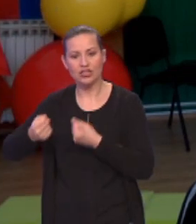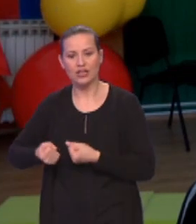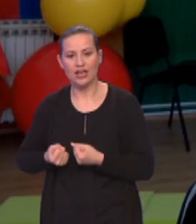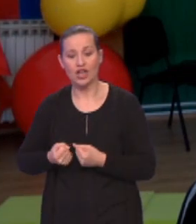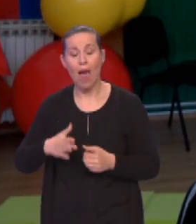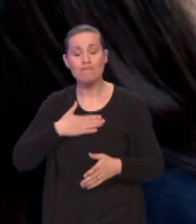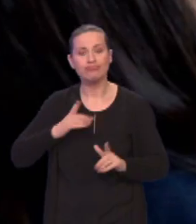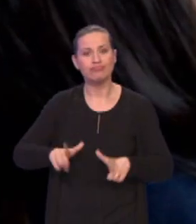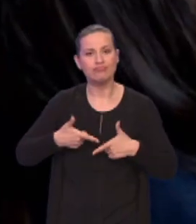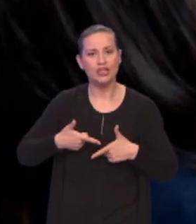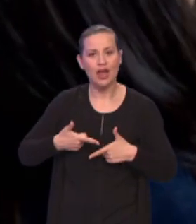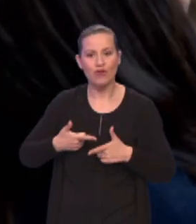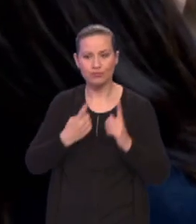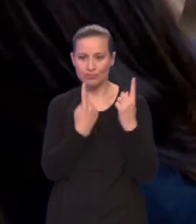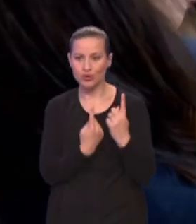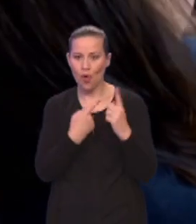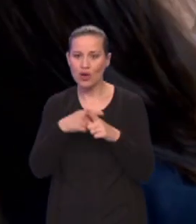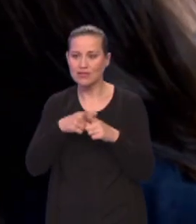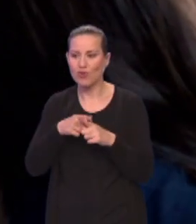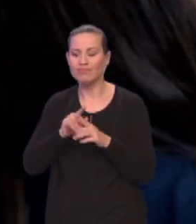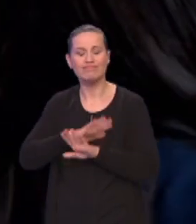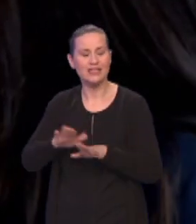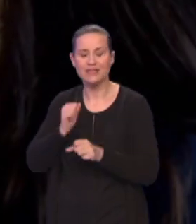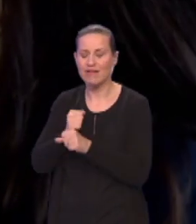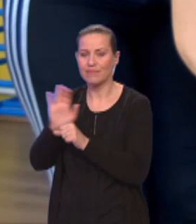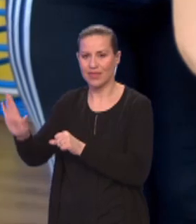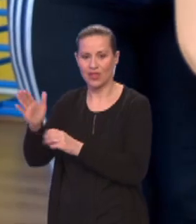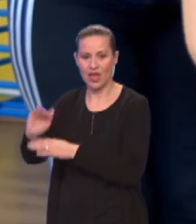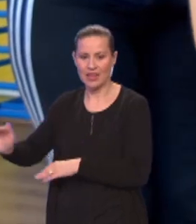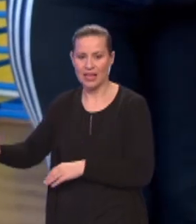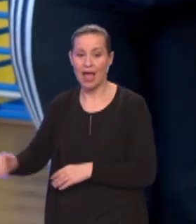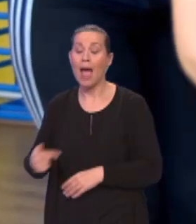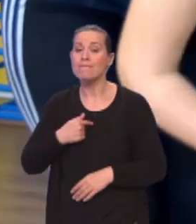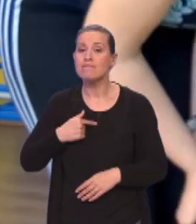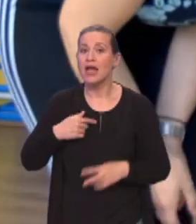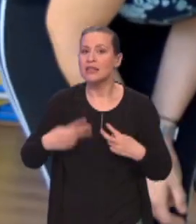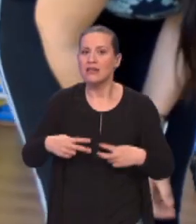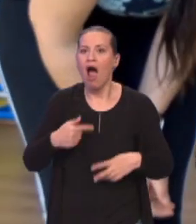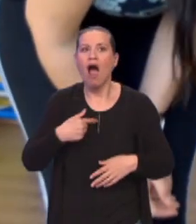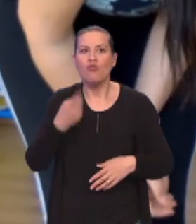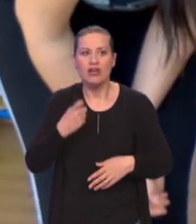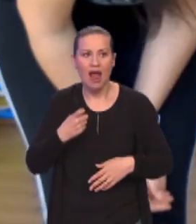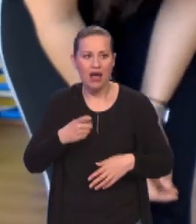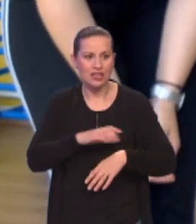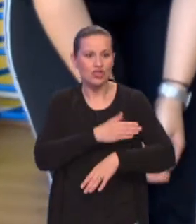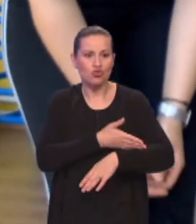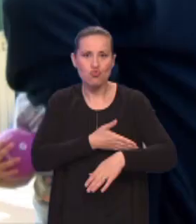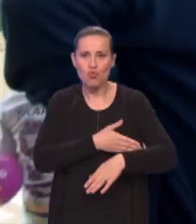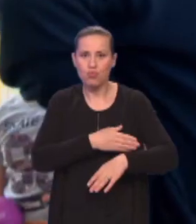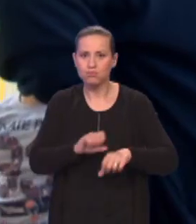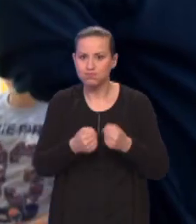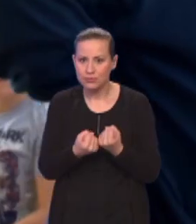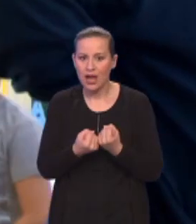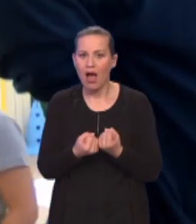stand-by-u jer je sve podređeno njima. Ja se bojim bilo šta da mi se desi, da slomim ruku, ja ne znam kako ću s djetetom jer ja nju moram dizati